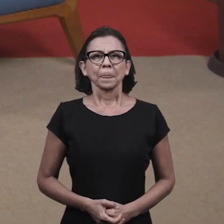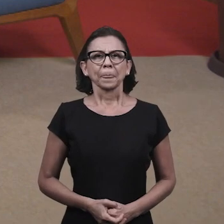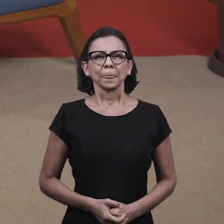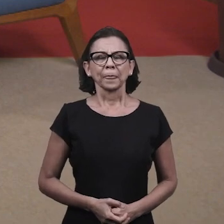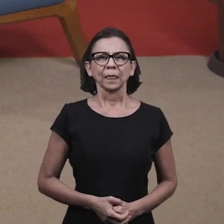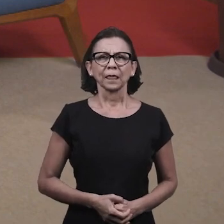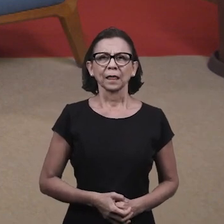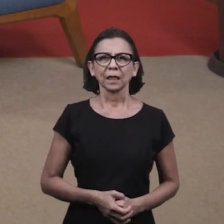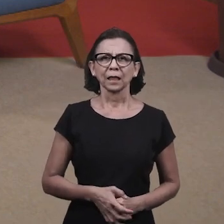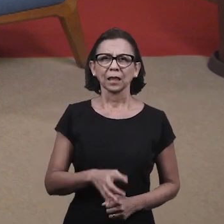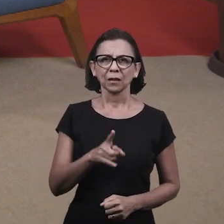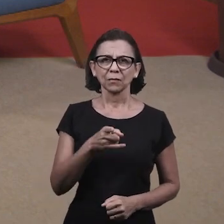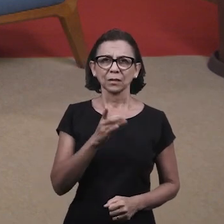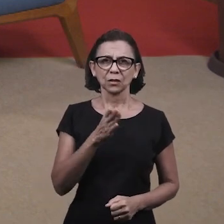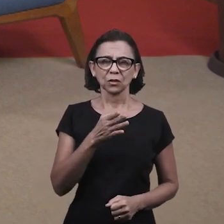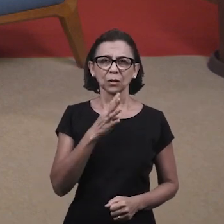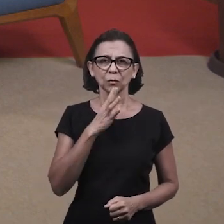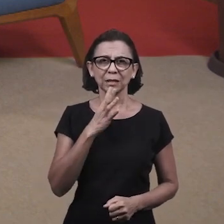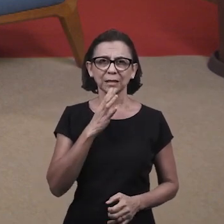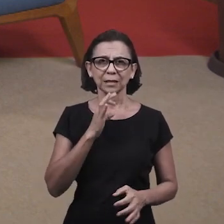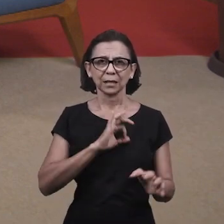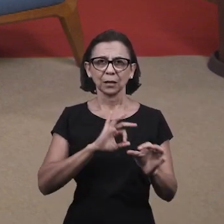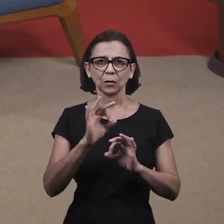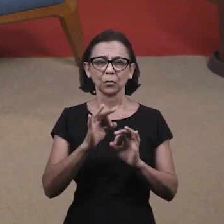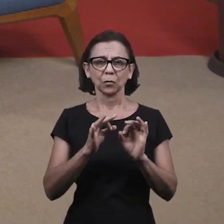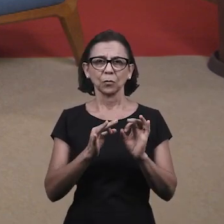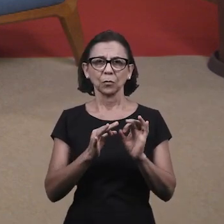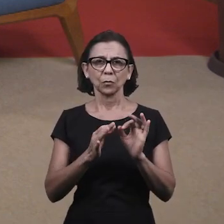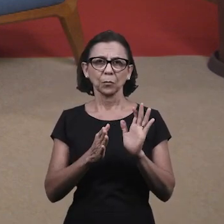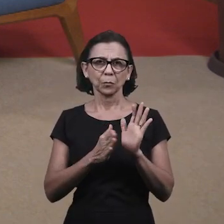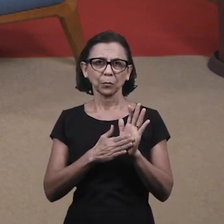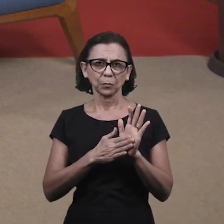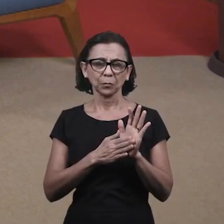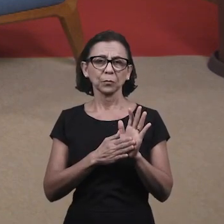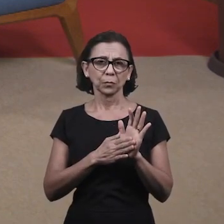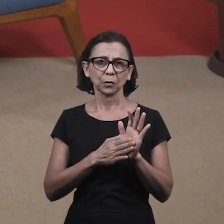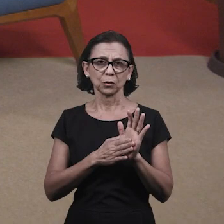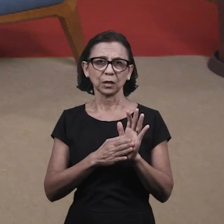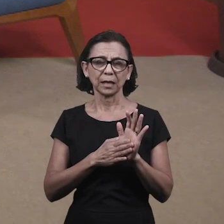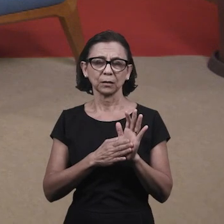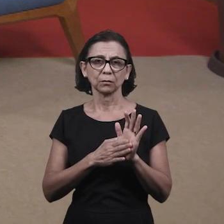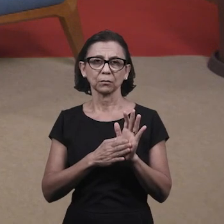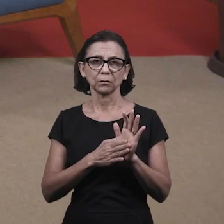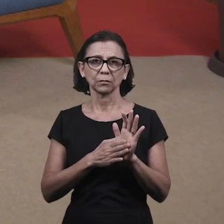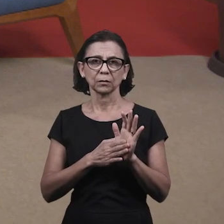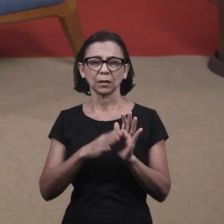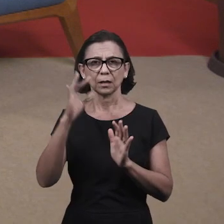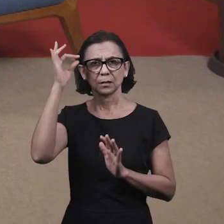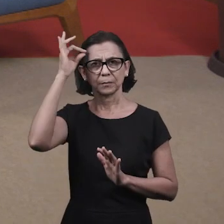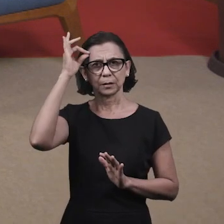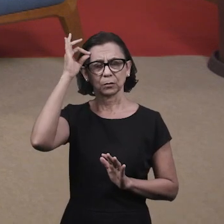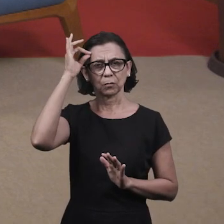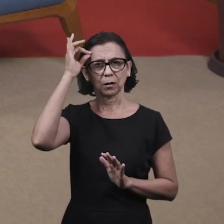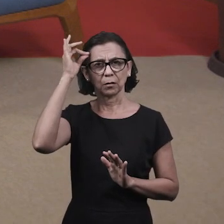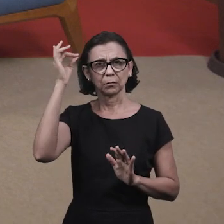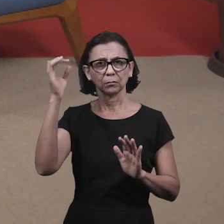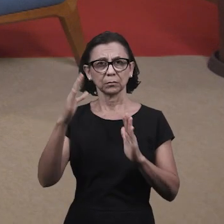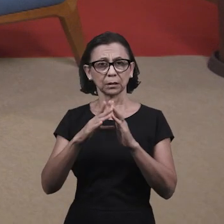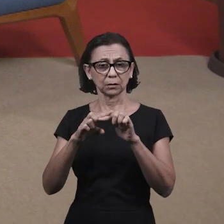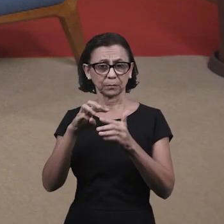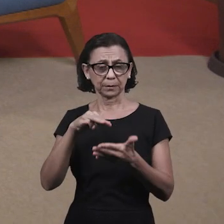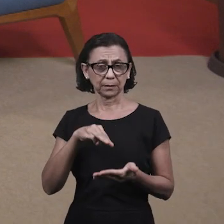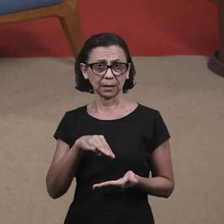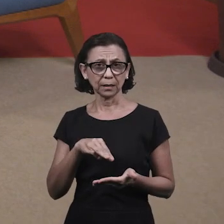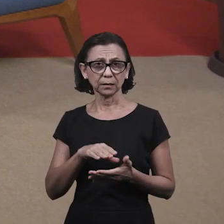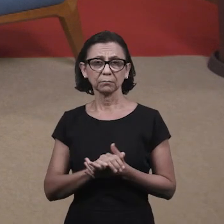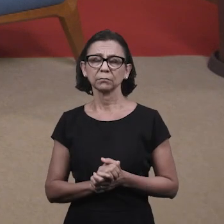Você já conheceu? Vous avez déjà connu le projet d'assistance spirituelle de l'Église chrétienne Maranatha. Nous avons reçu des dizaines de milliers d'appels